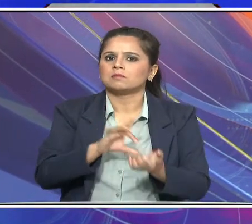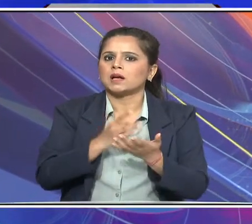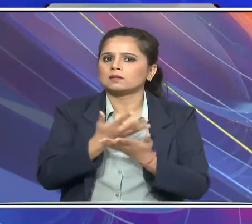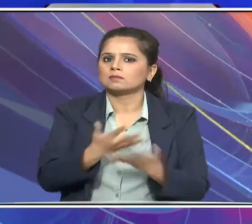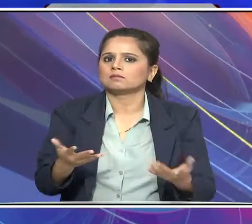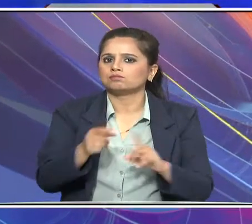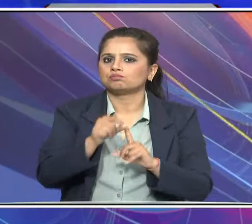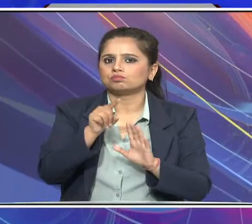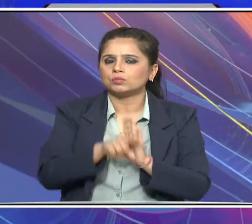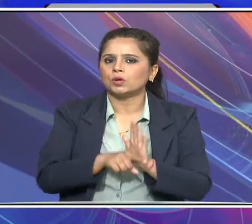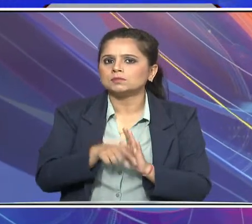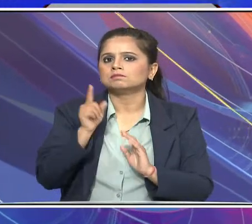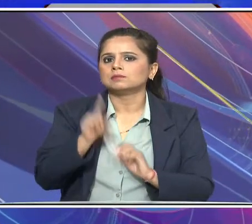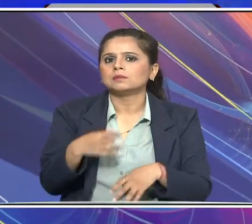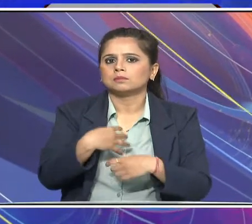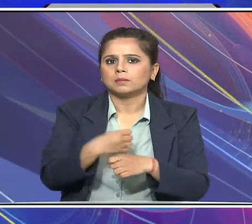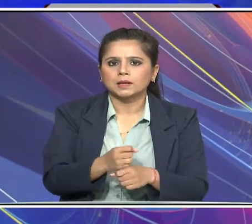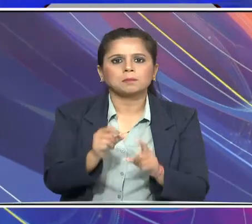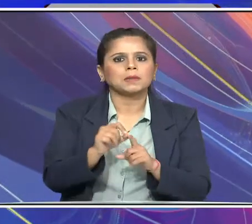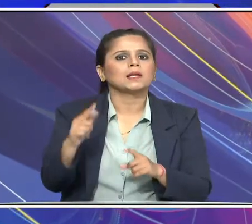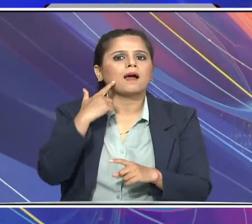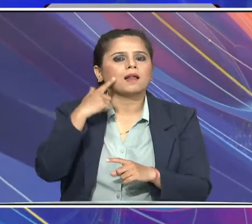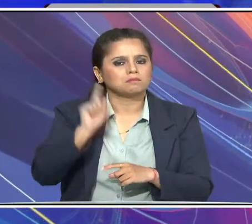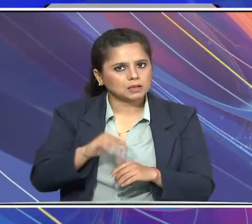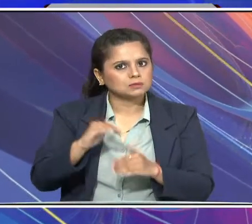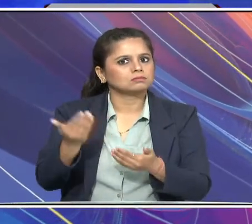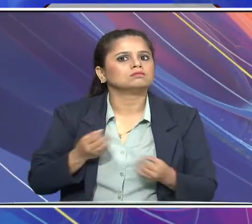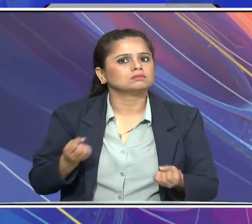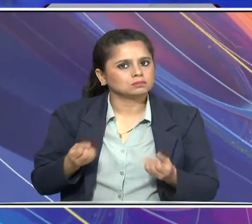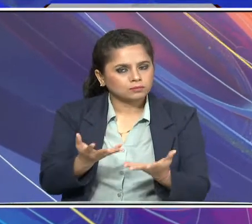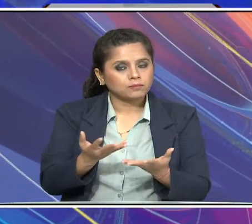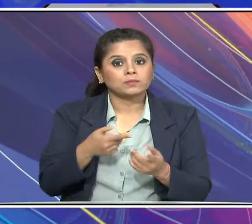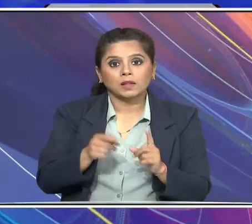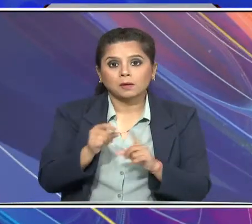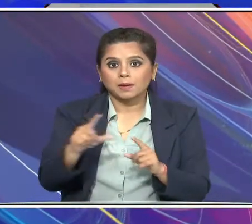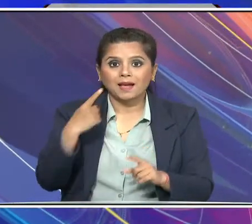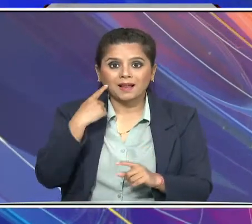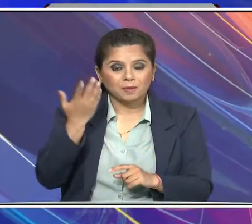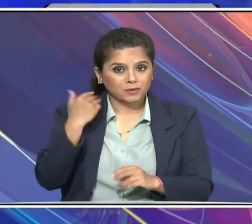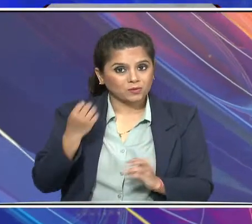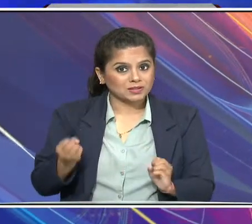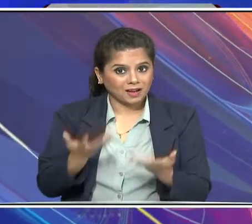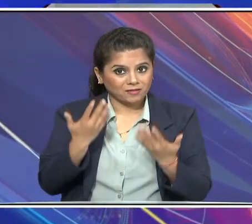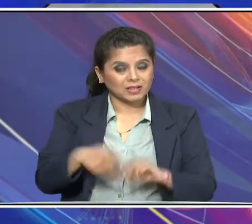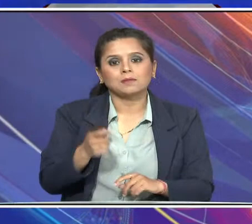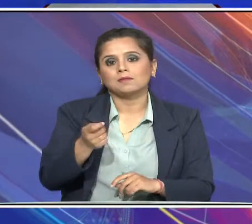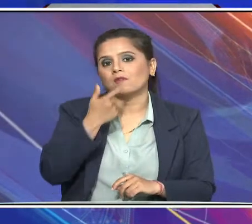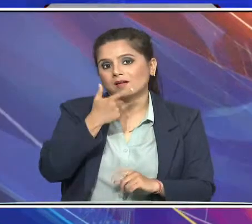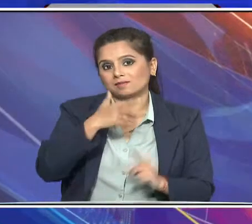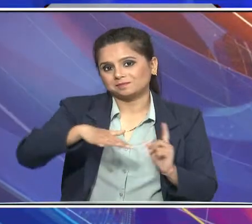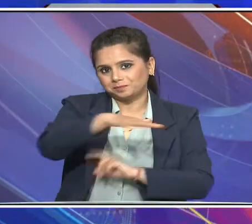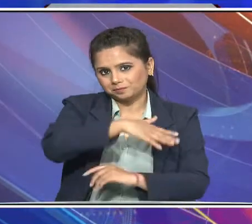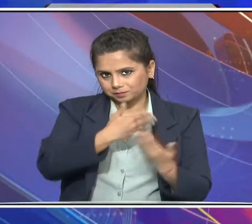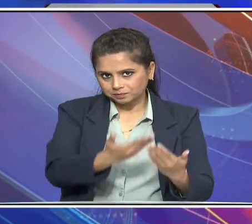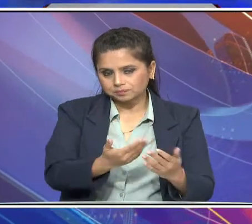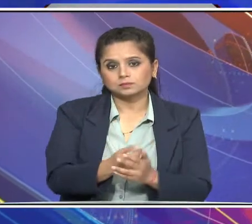हमें पल स्कीम लानी चाहिए तो जब हम पील की क्रीम ले फार्मा सेक्टर में तब